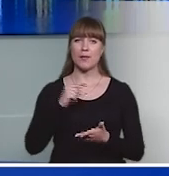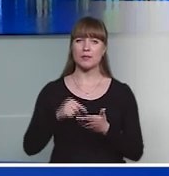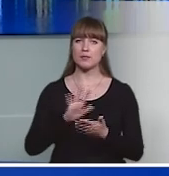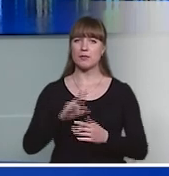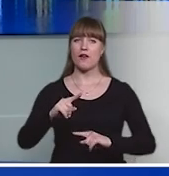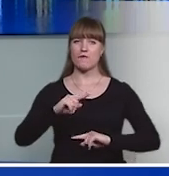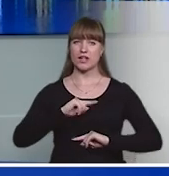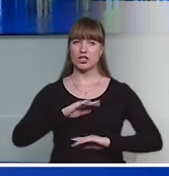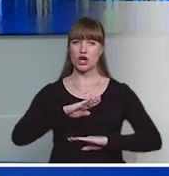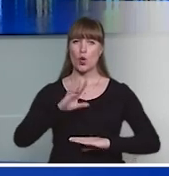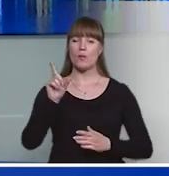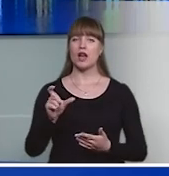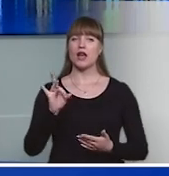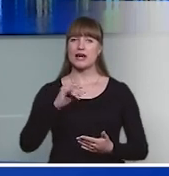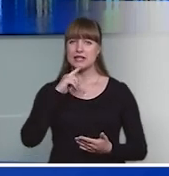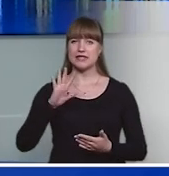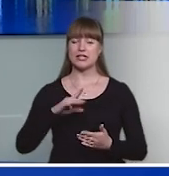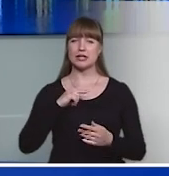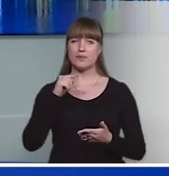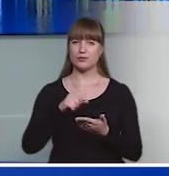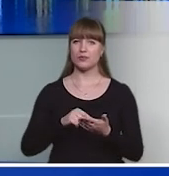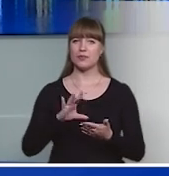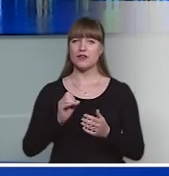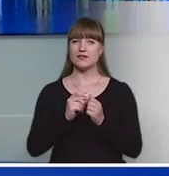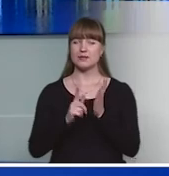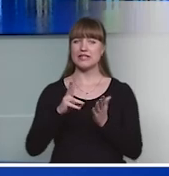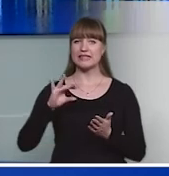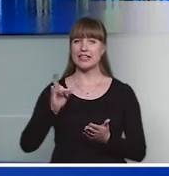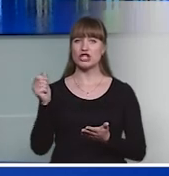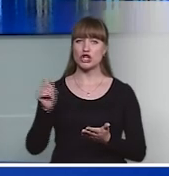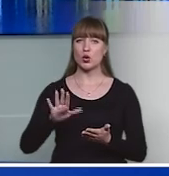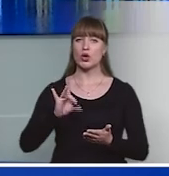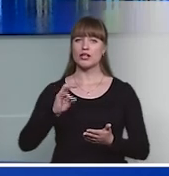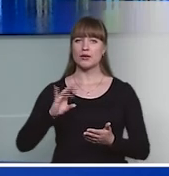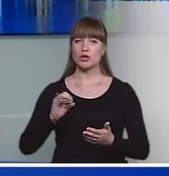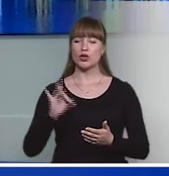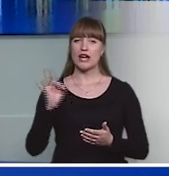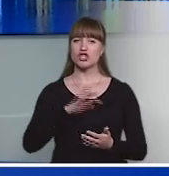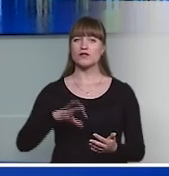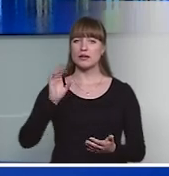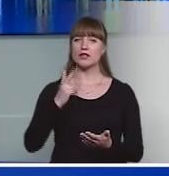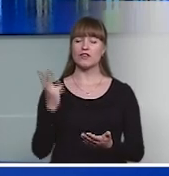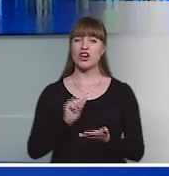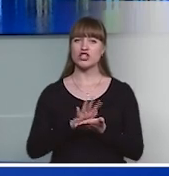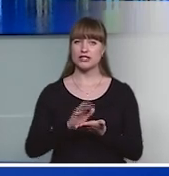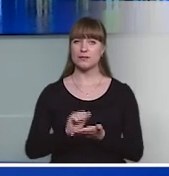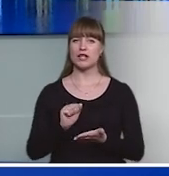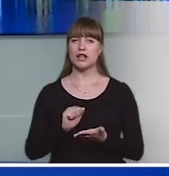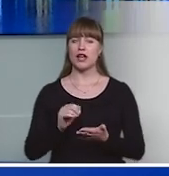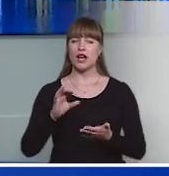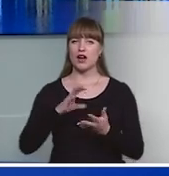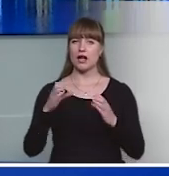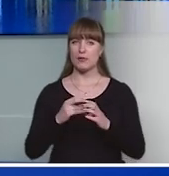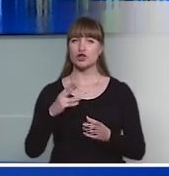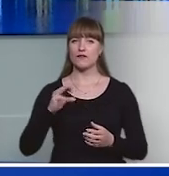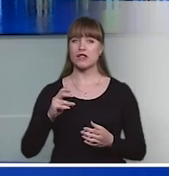самым непробиваемым вратарем России, побив 17-летний рекорд Руслана Нигматуллина. А ростовские гандболистки 2 раза разгромили команду